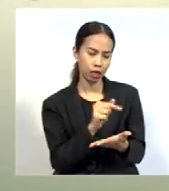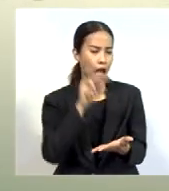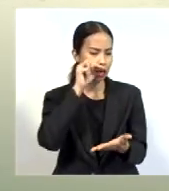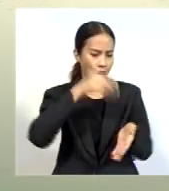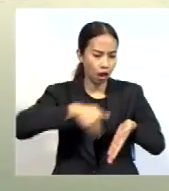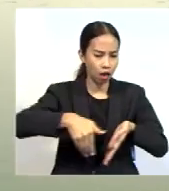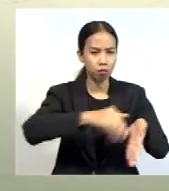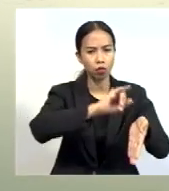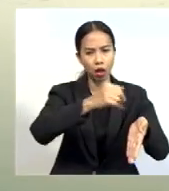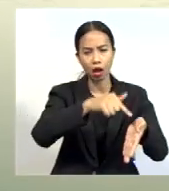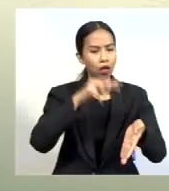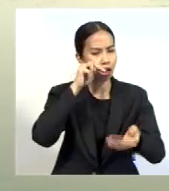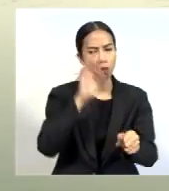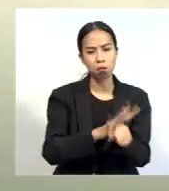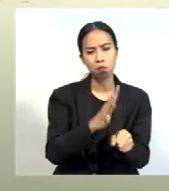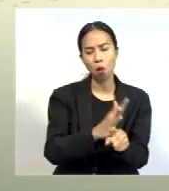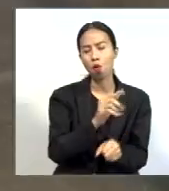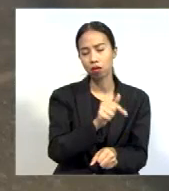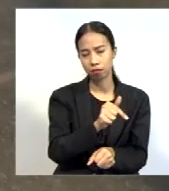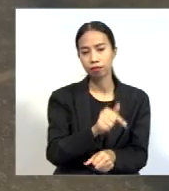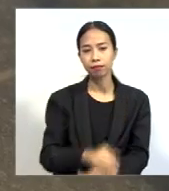าเนี่ยเกิดภาวะขาดแคลนน้ำนะครับ